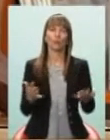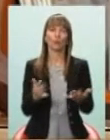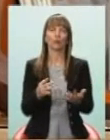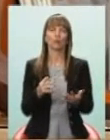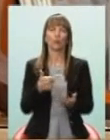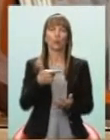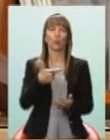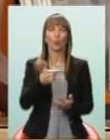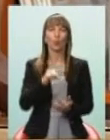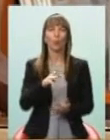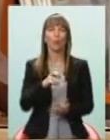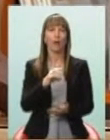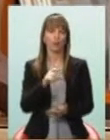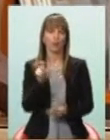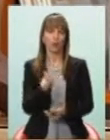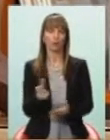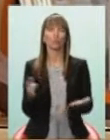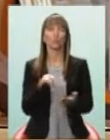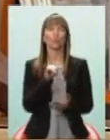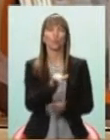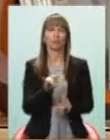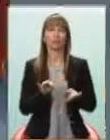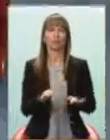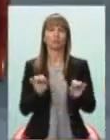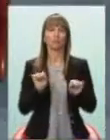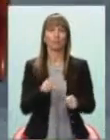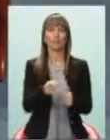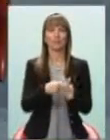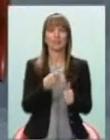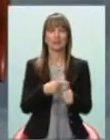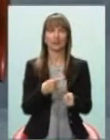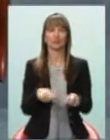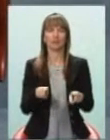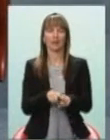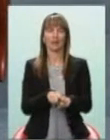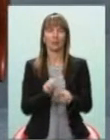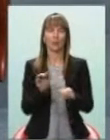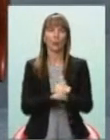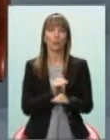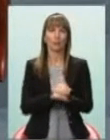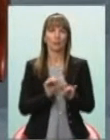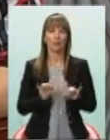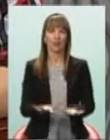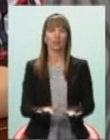Гуманних. Що вони, які їхні вчинки ти можеш назвати саме гуманними?